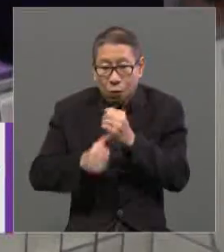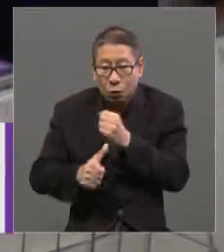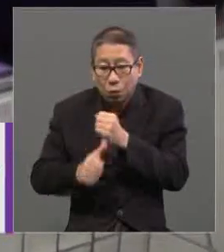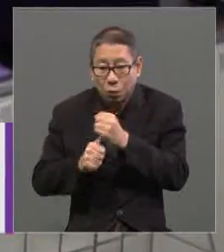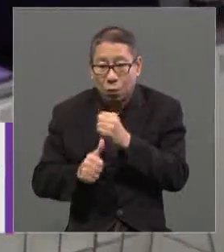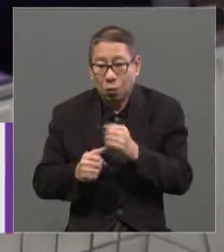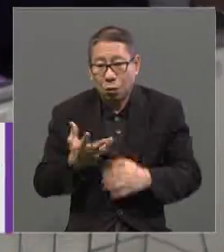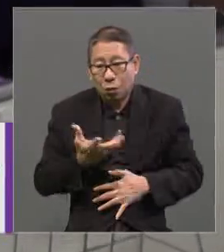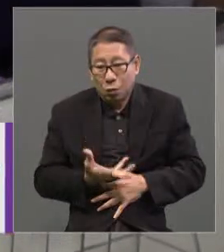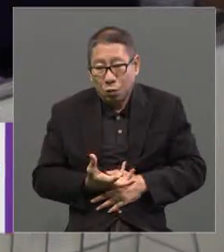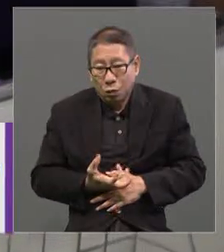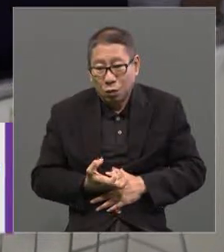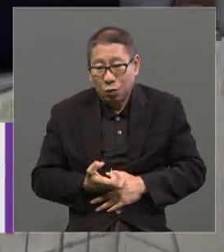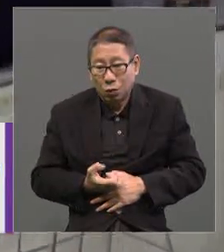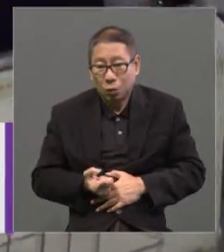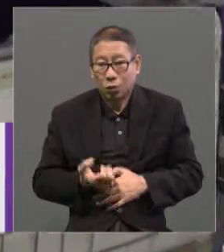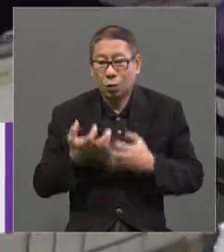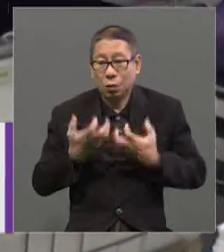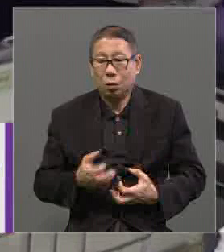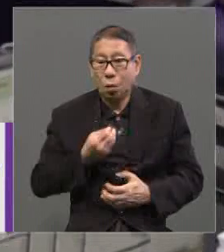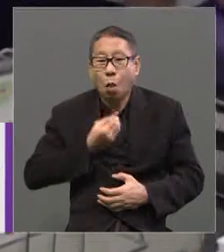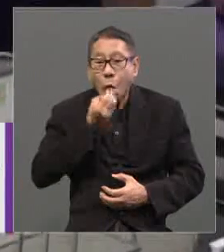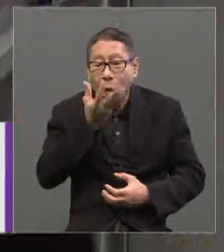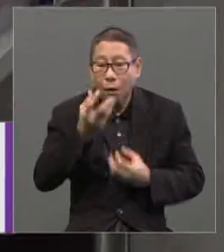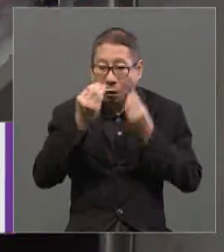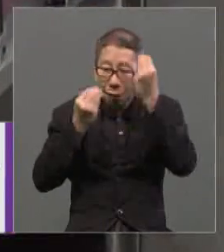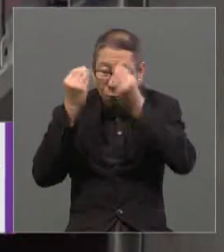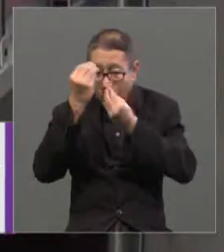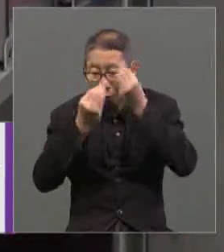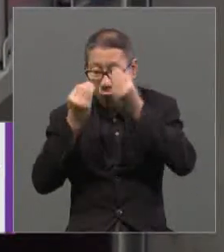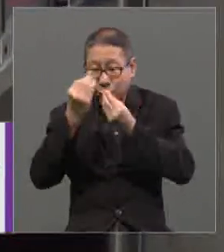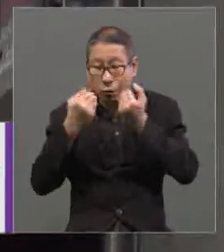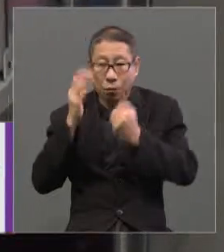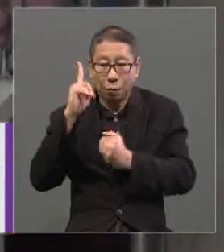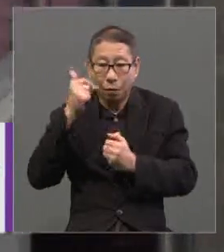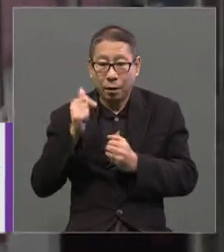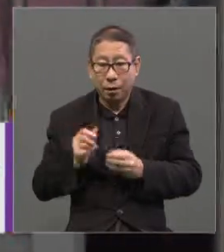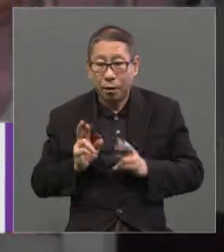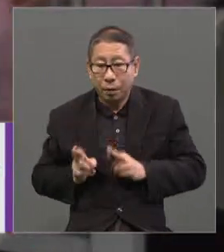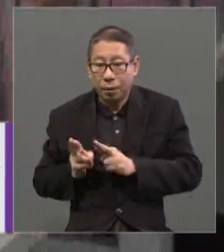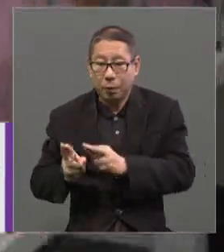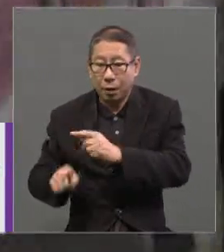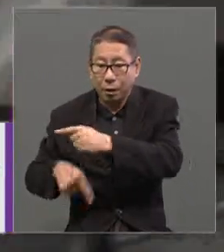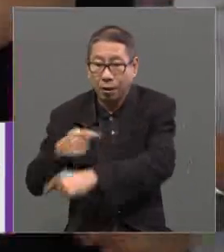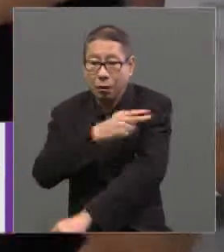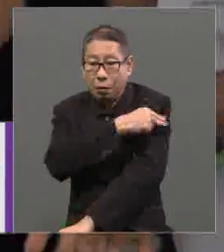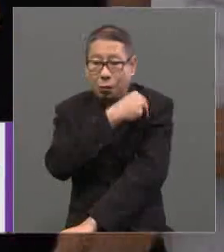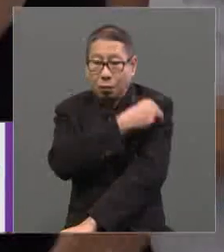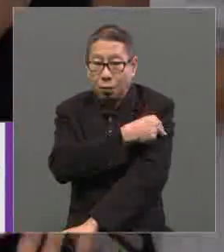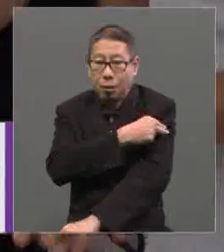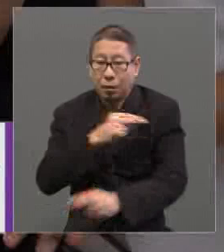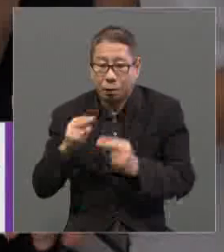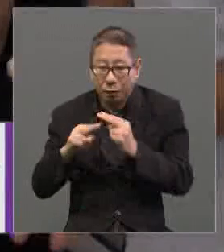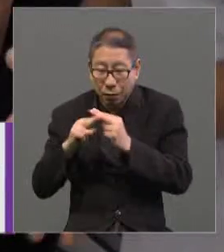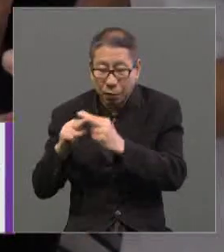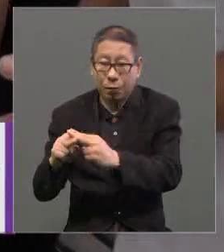ท้องเสียปวดท้องหนักบางคนอาเจียนเวียนศีรษะจนคุณพ่อคุณแม่รีบนำตัวส่งโรงพยาบาลชัยภูมิและโรงพยาบาลเอกช